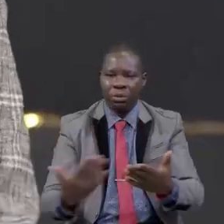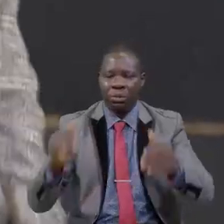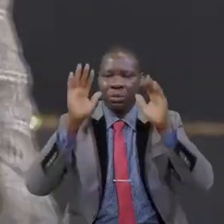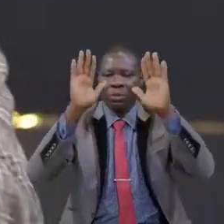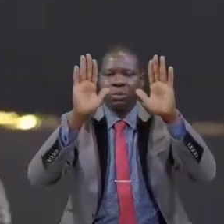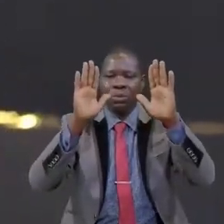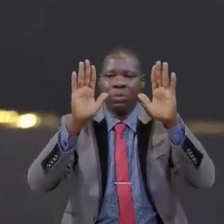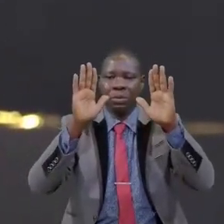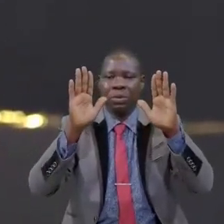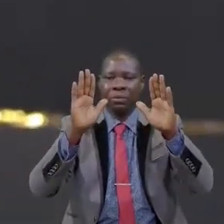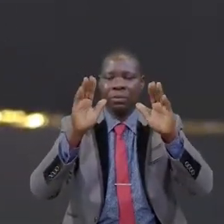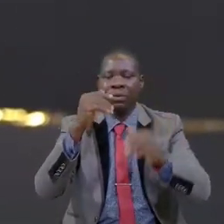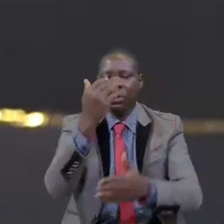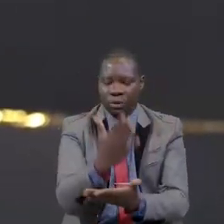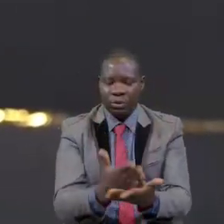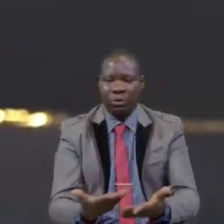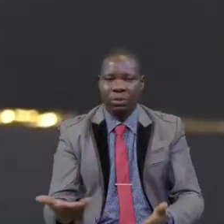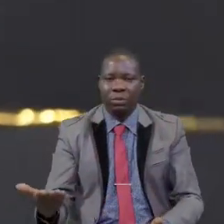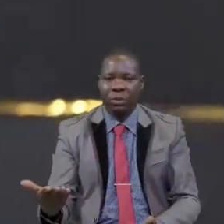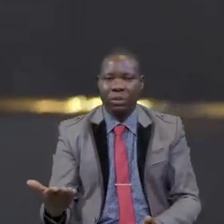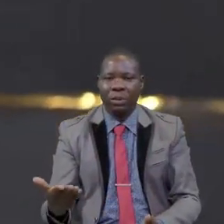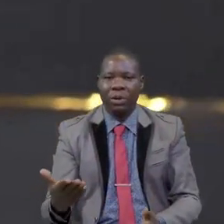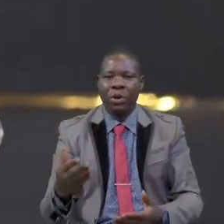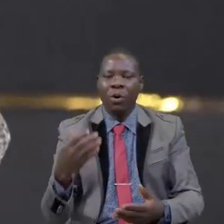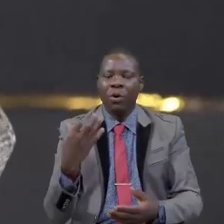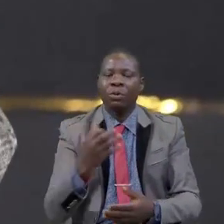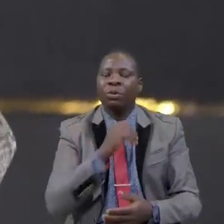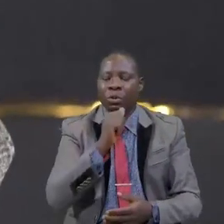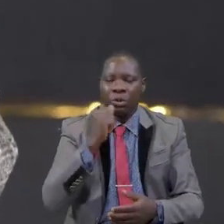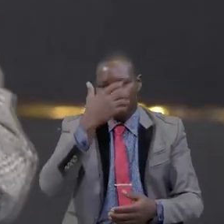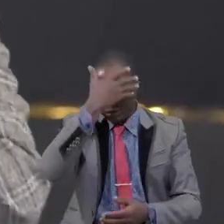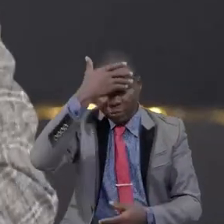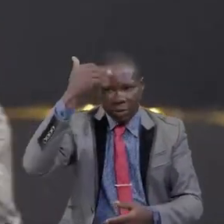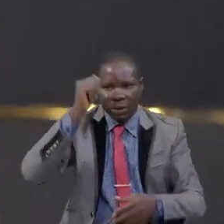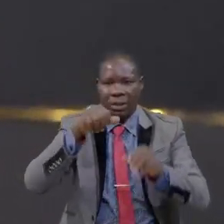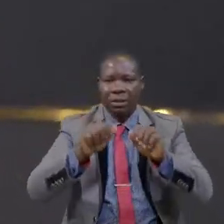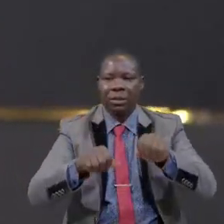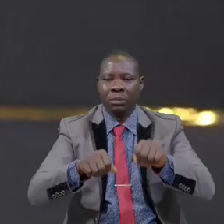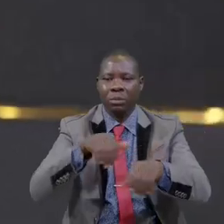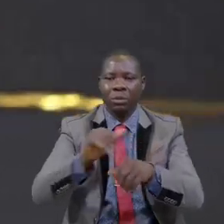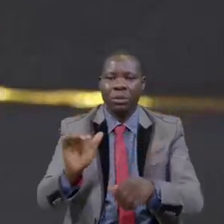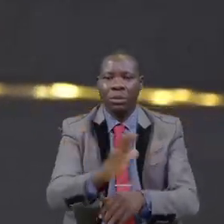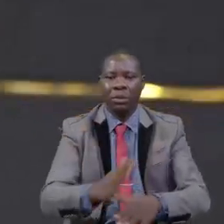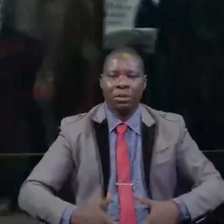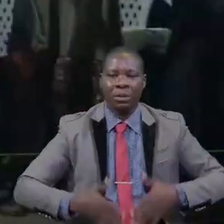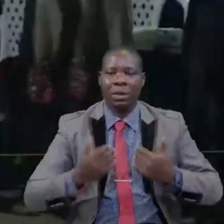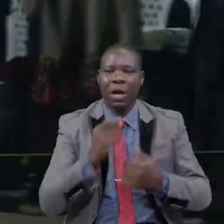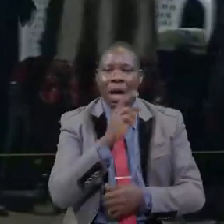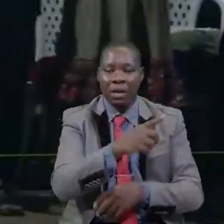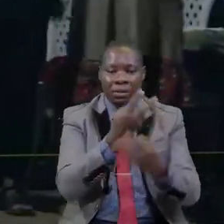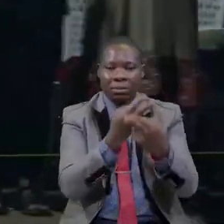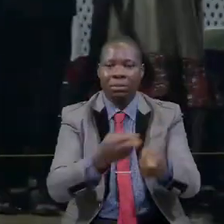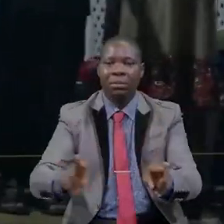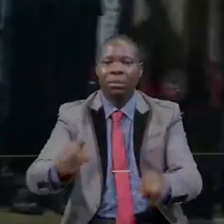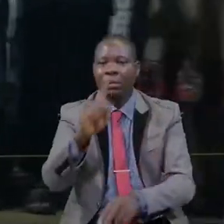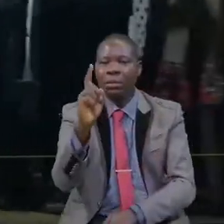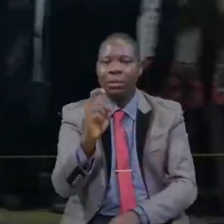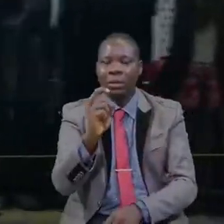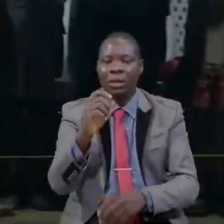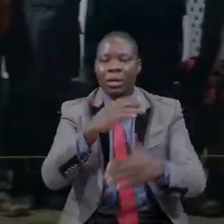merveilleux. Quelque chose d'inoubliable. Est-ce que vous êtes prêts?